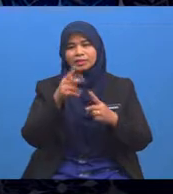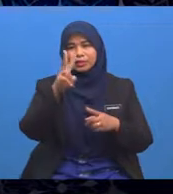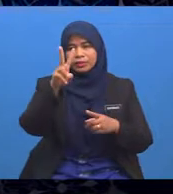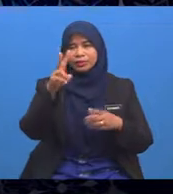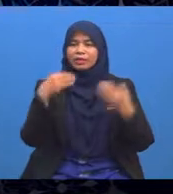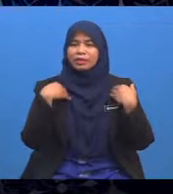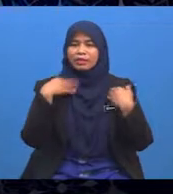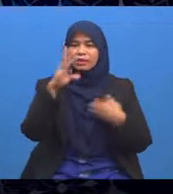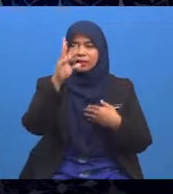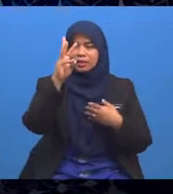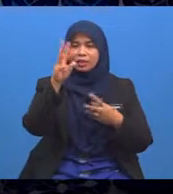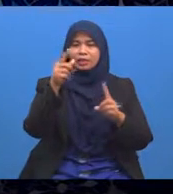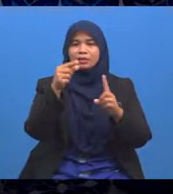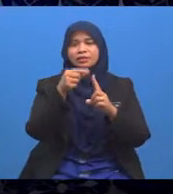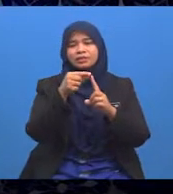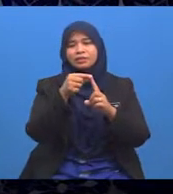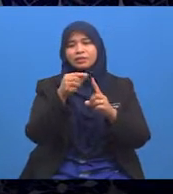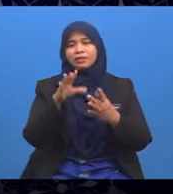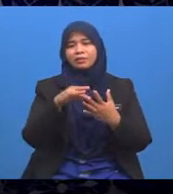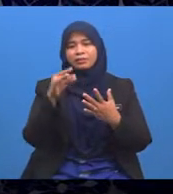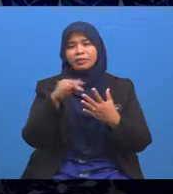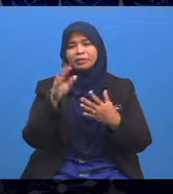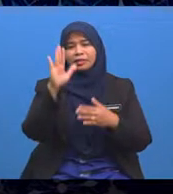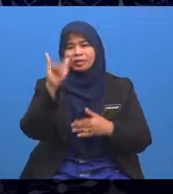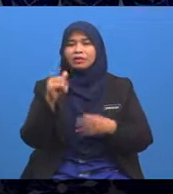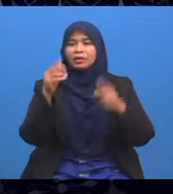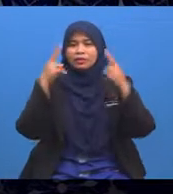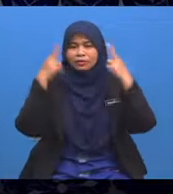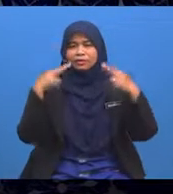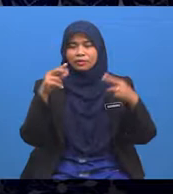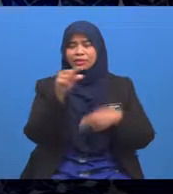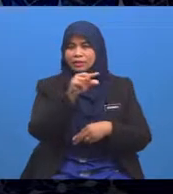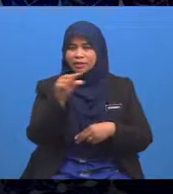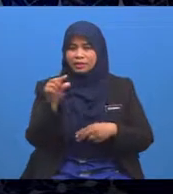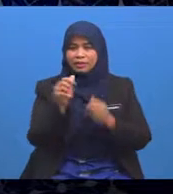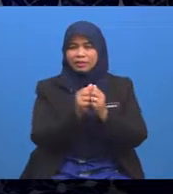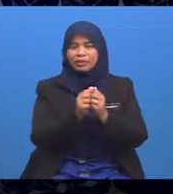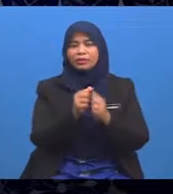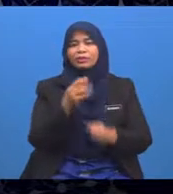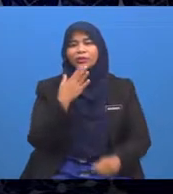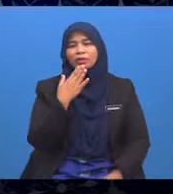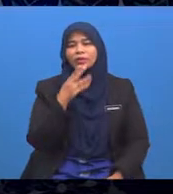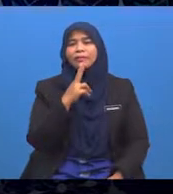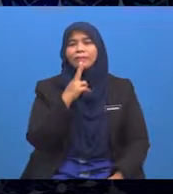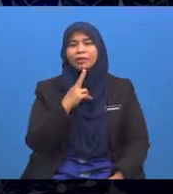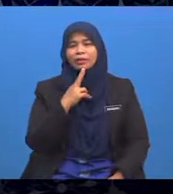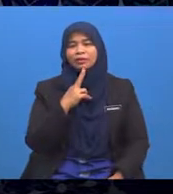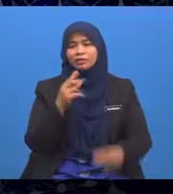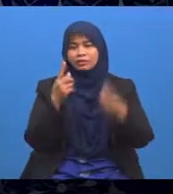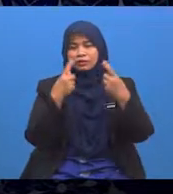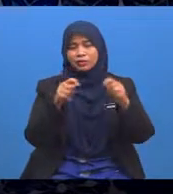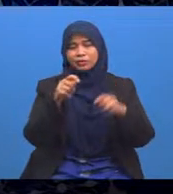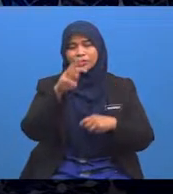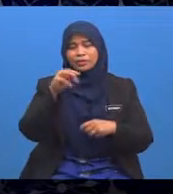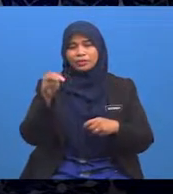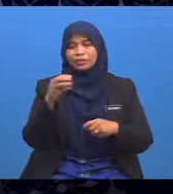enam istilah pilihan yang ustazah telah gariskan dengan garisan berwarna merah. Cuba murid-murid